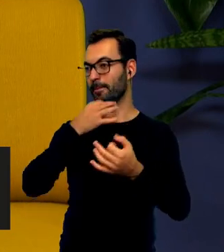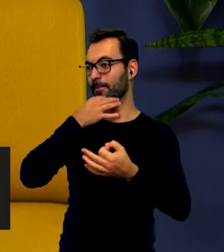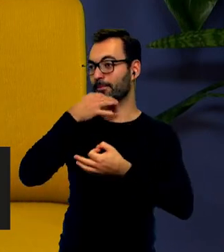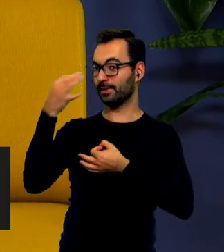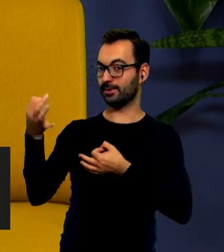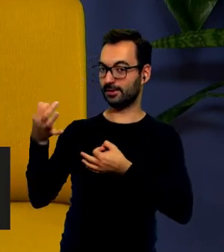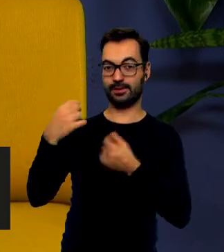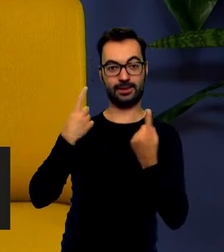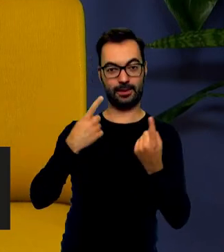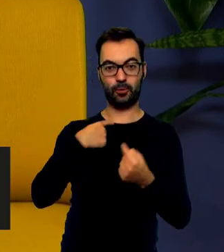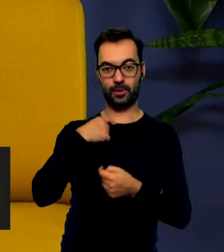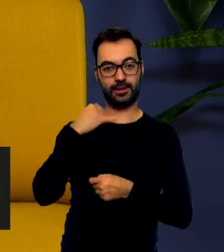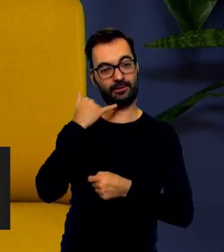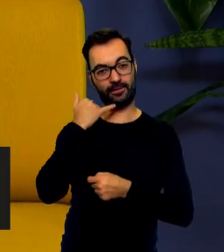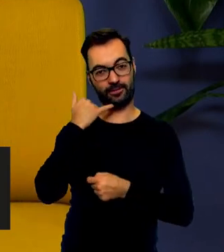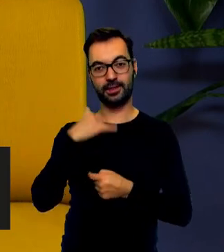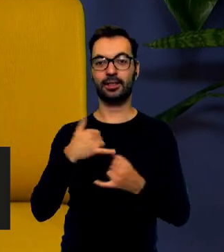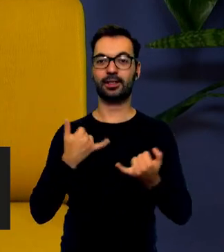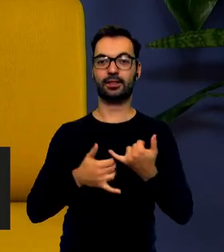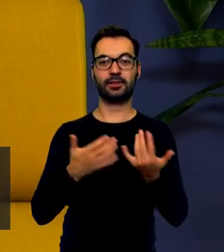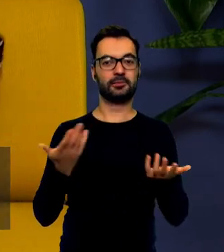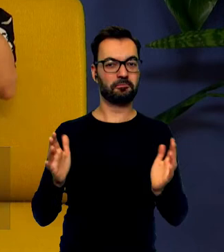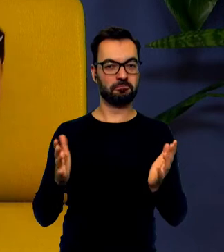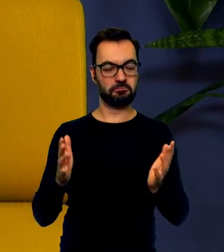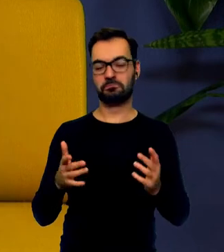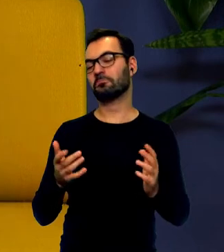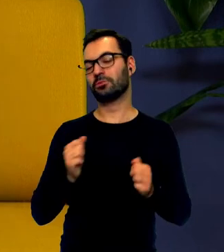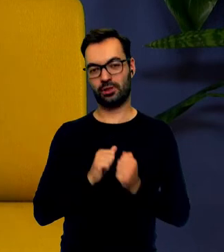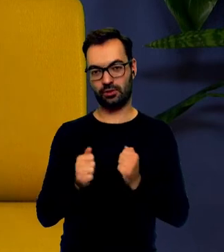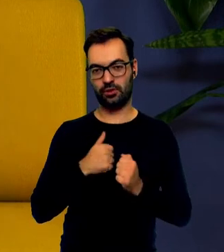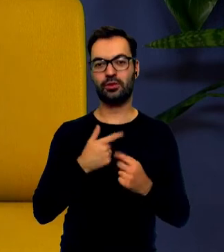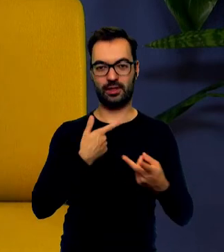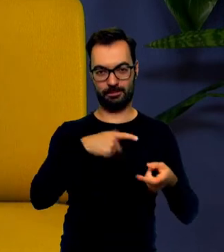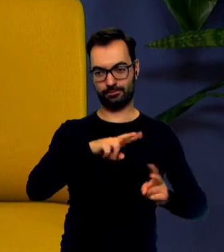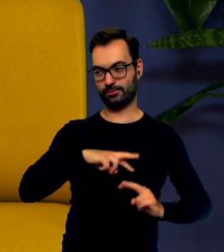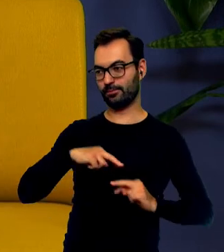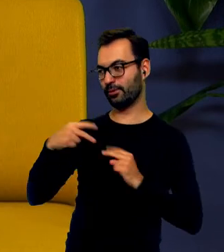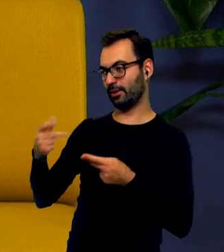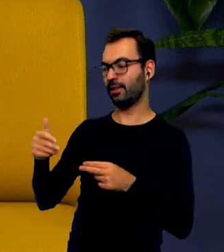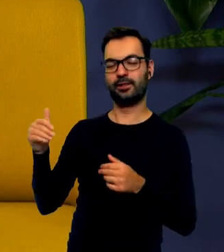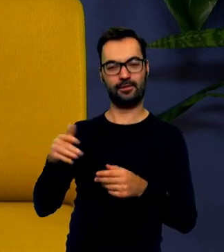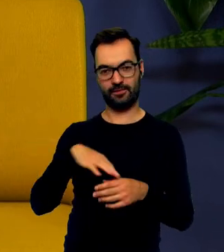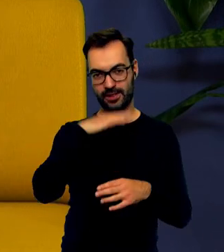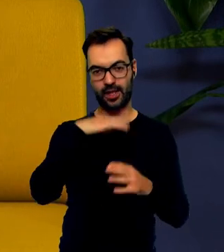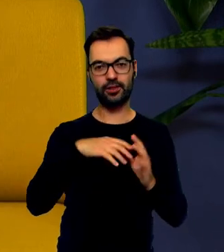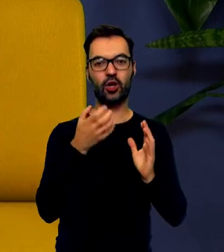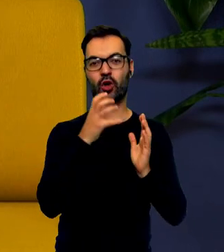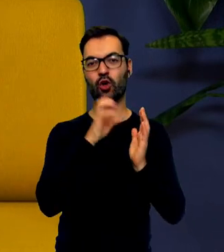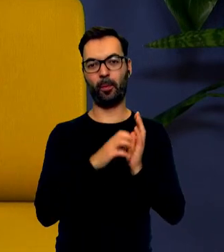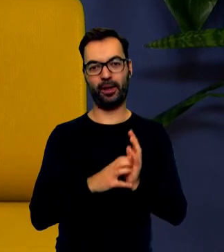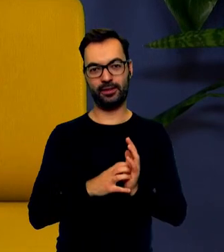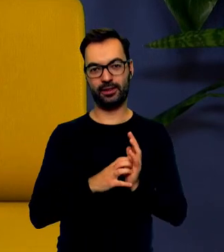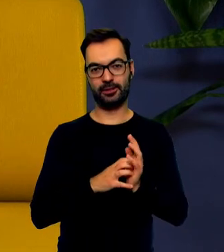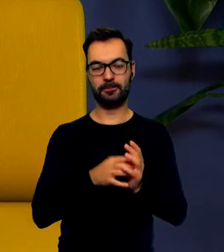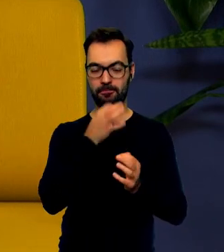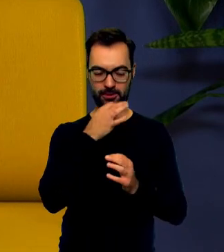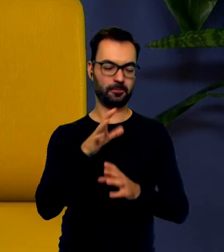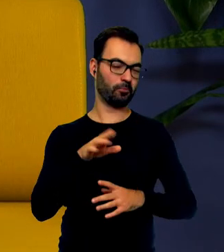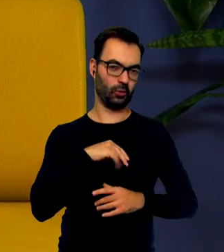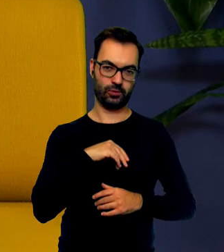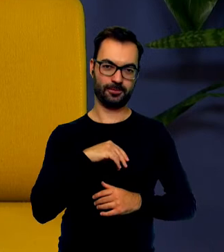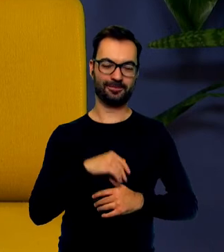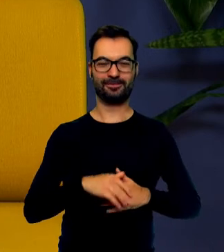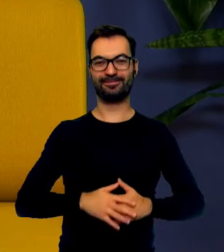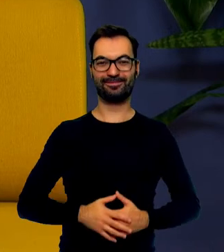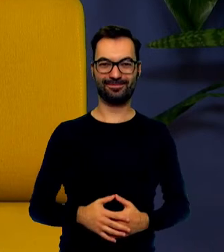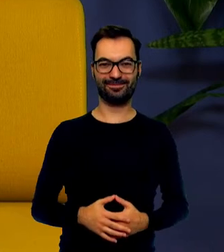mu własnym głosem pytanie. A jeżeli ktoś nie ma takiej śmiałości, to ja mogę być Państwa głosem i można też wysłać po prostu pytanie, wpisując je